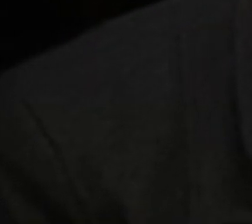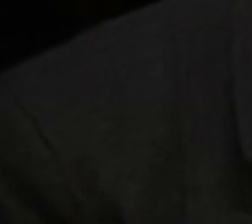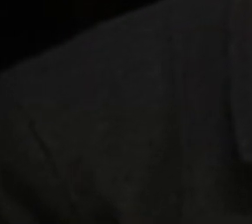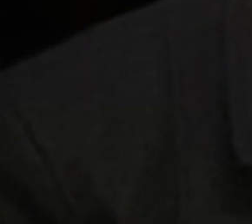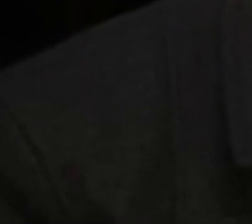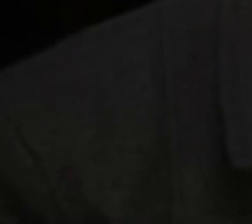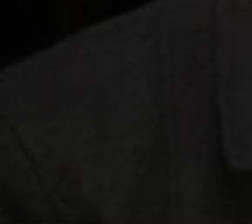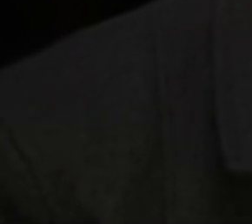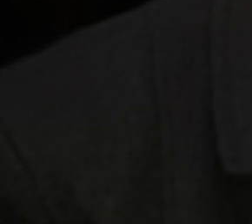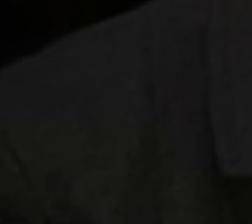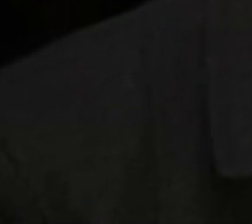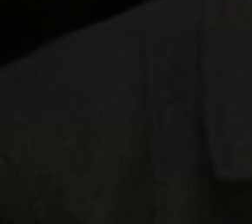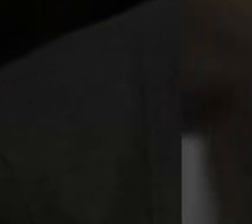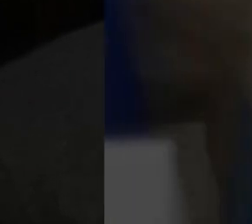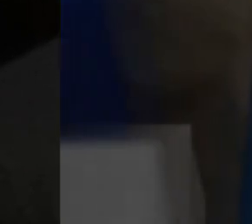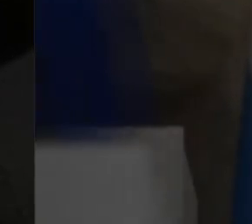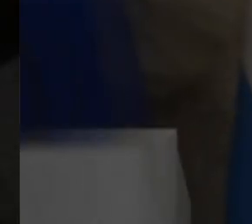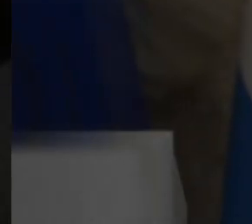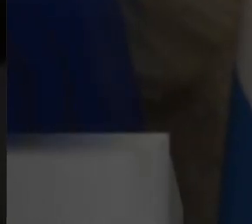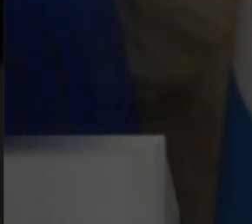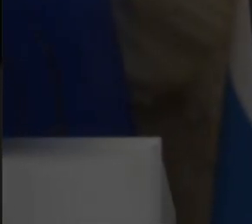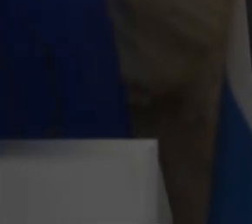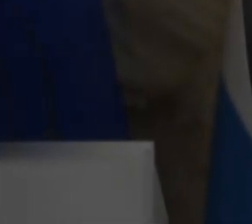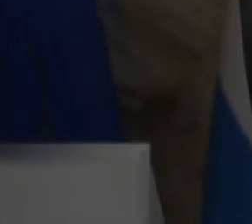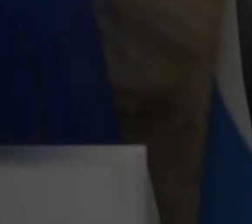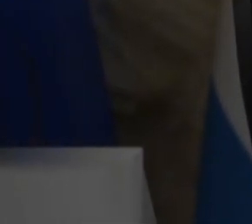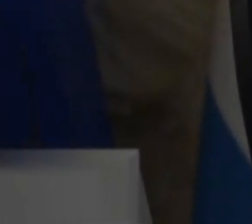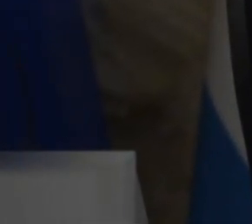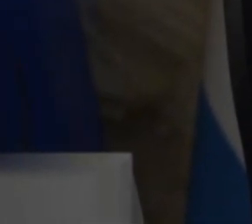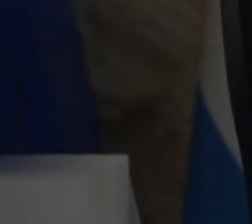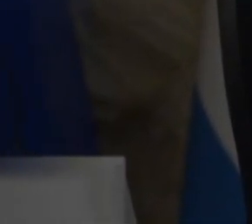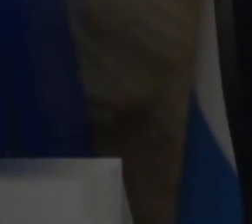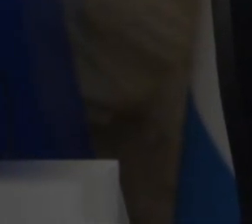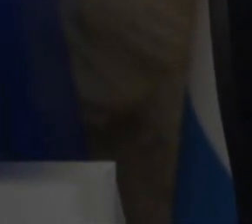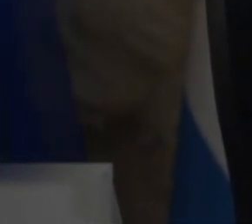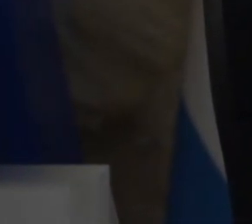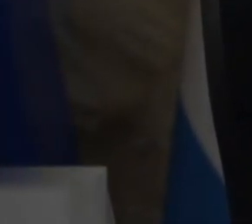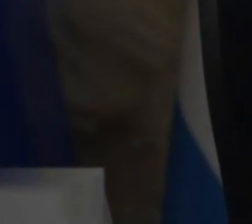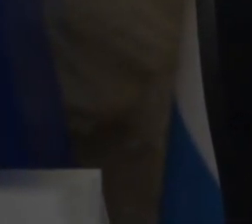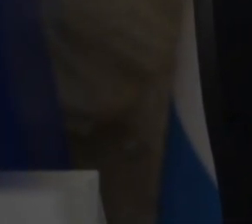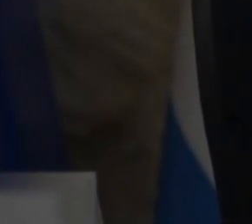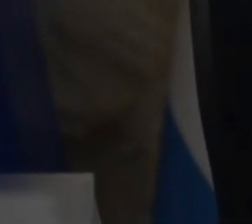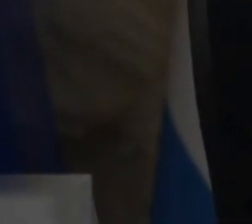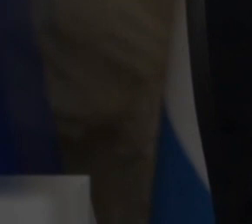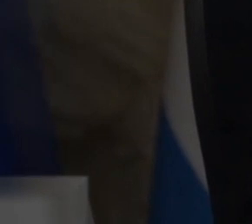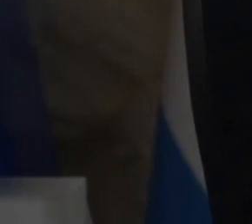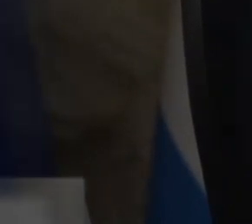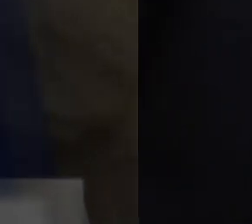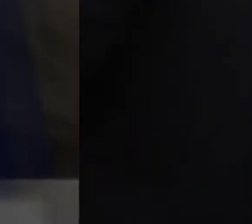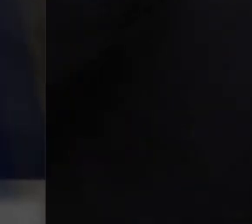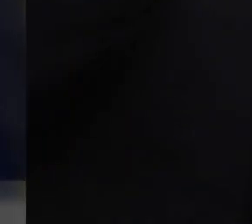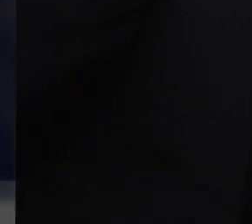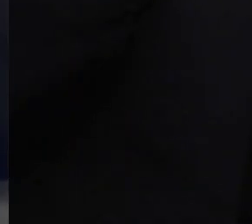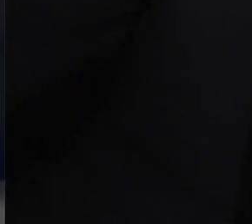ותיקים בכירים בממשלה הבאה. גם פוטין והאיום האיראני בצפון יאלצו להמתין לסגירת הרשימות. ראש